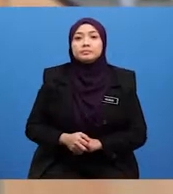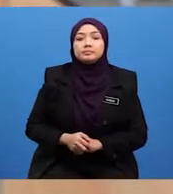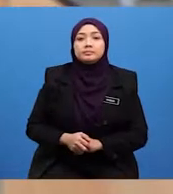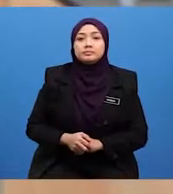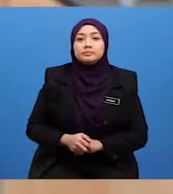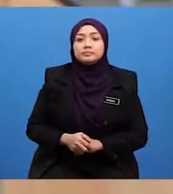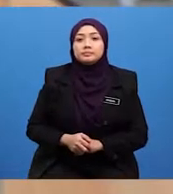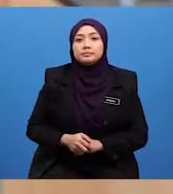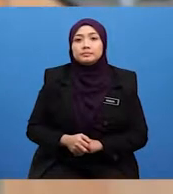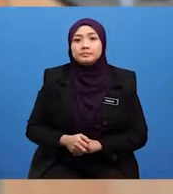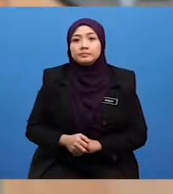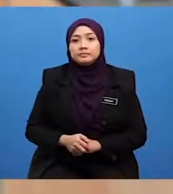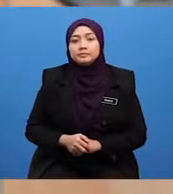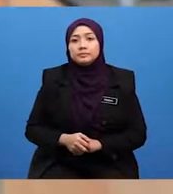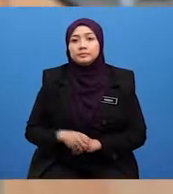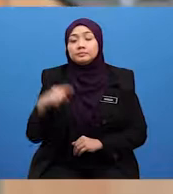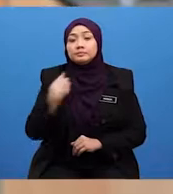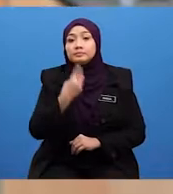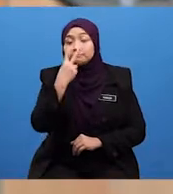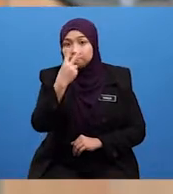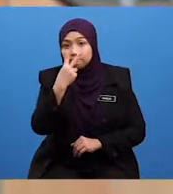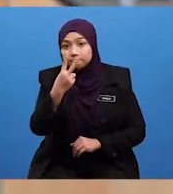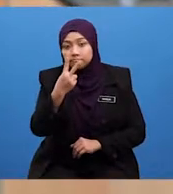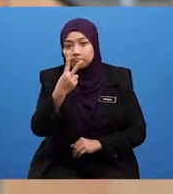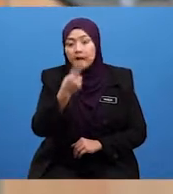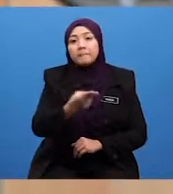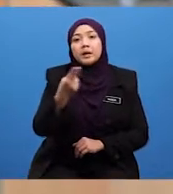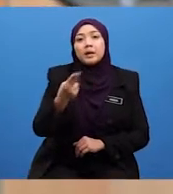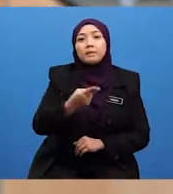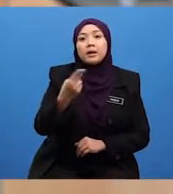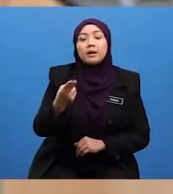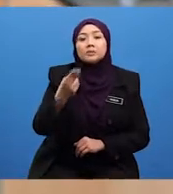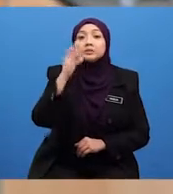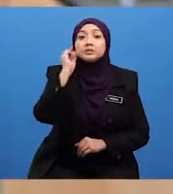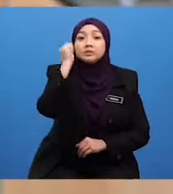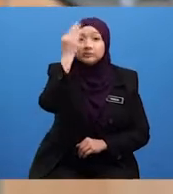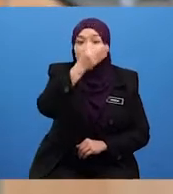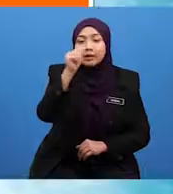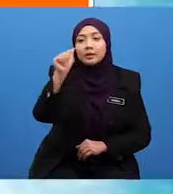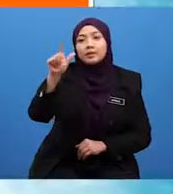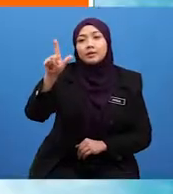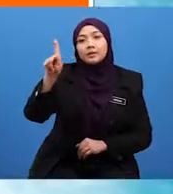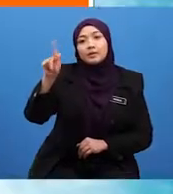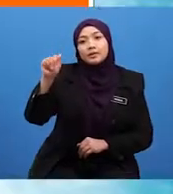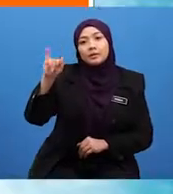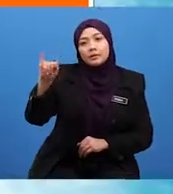Baiklah murid-murid, seterusnya kita akan mengenali sifat alkali pula.